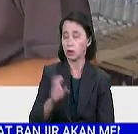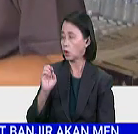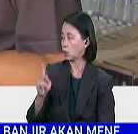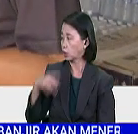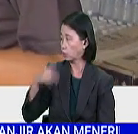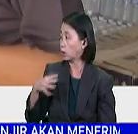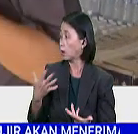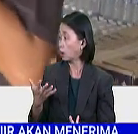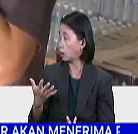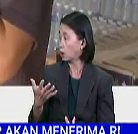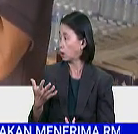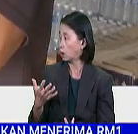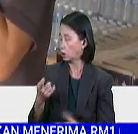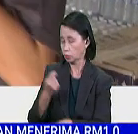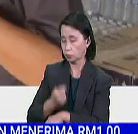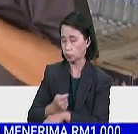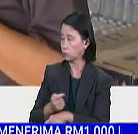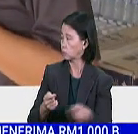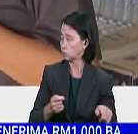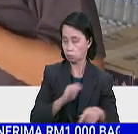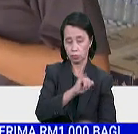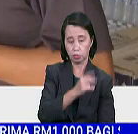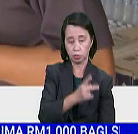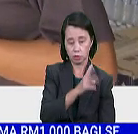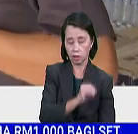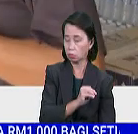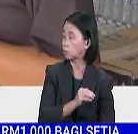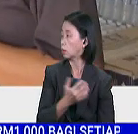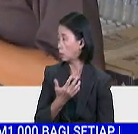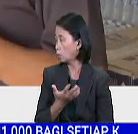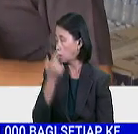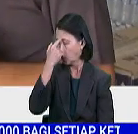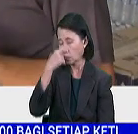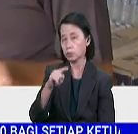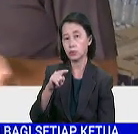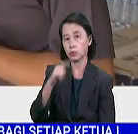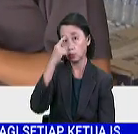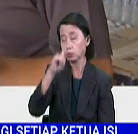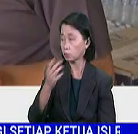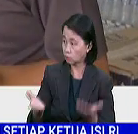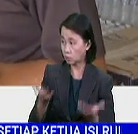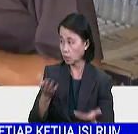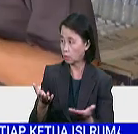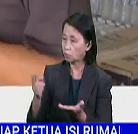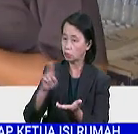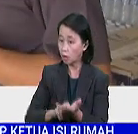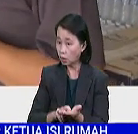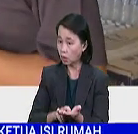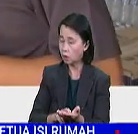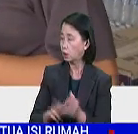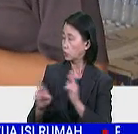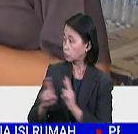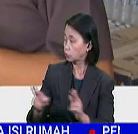Bagaimana agaknya penuh-penuh sana jabatannya primatan kebajikan untuk mungkin dari segi pendaftaran dan